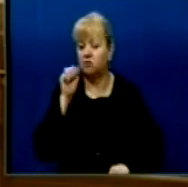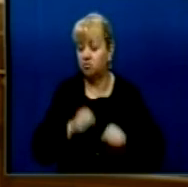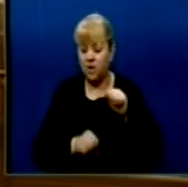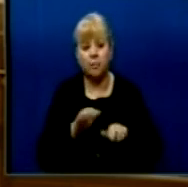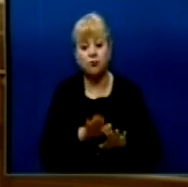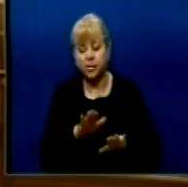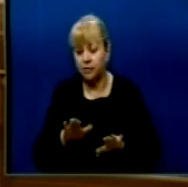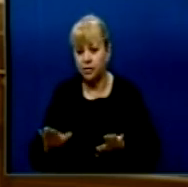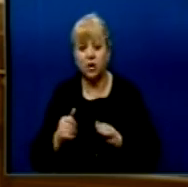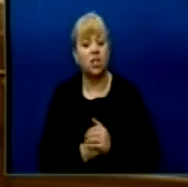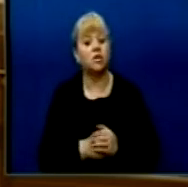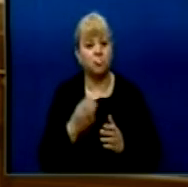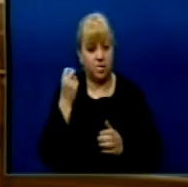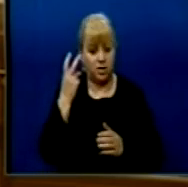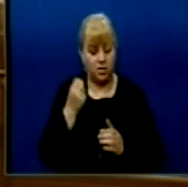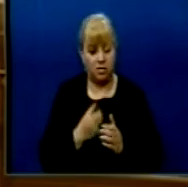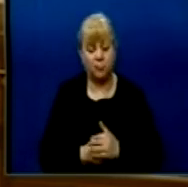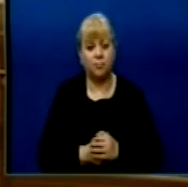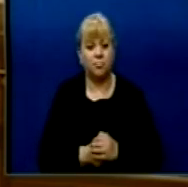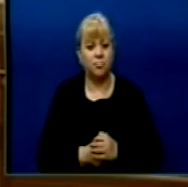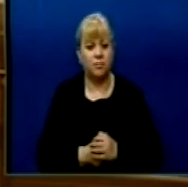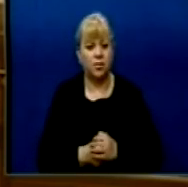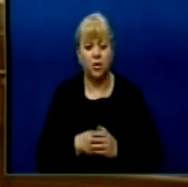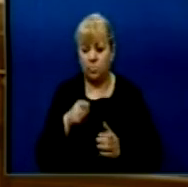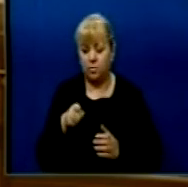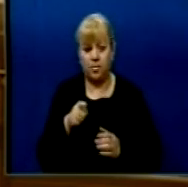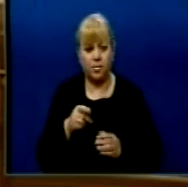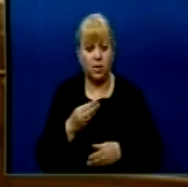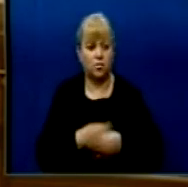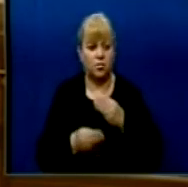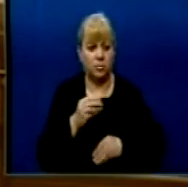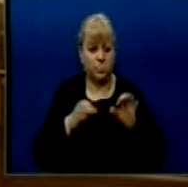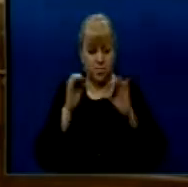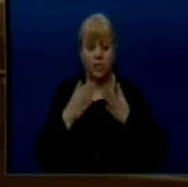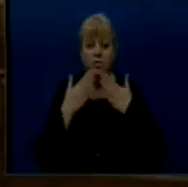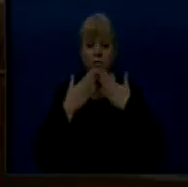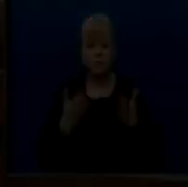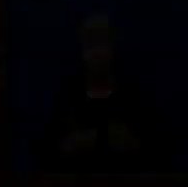mira, do sheshe më të mira në Prishtinë. Mbas sa këtë dhe bën. Po ky nuk është zhvillim ekonomik, pra po them. Faleminderit.